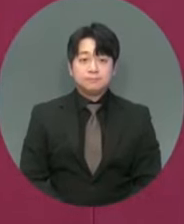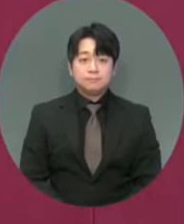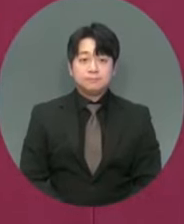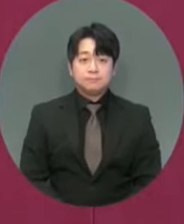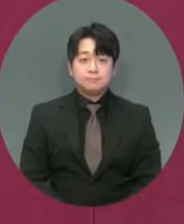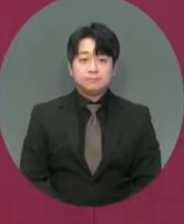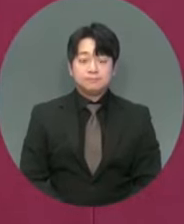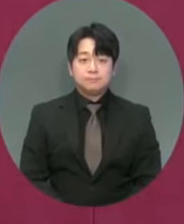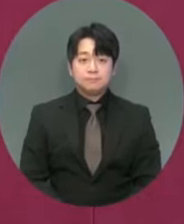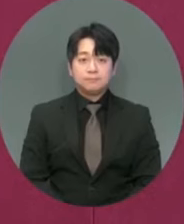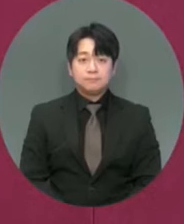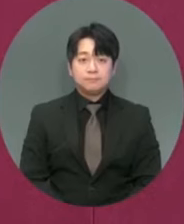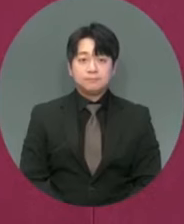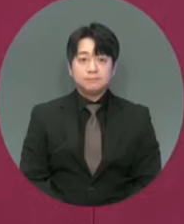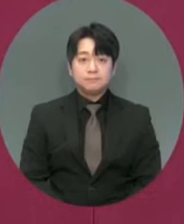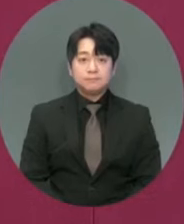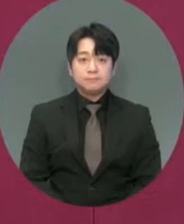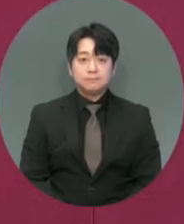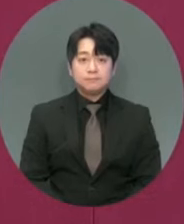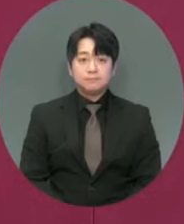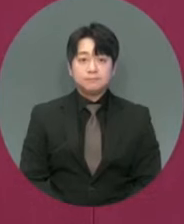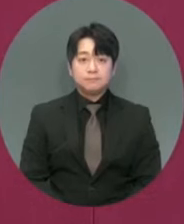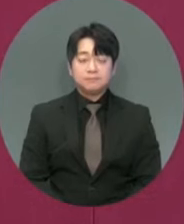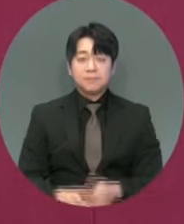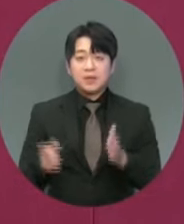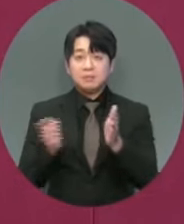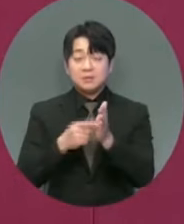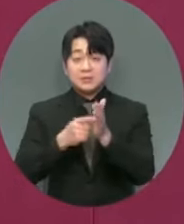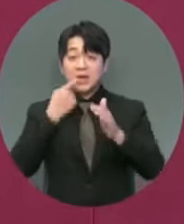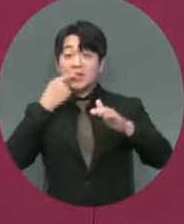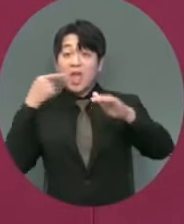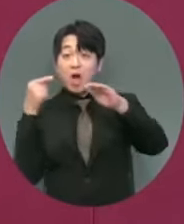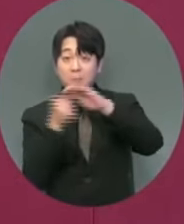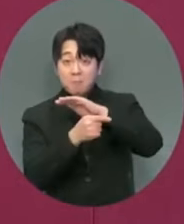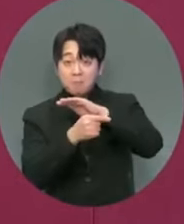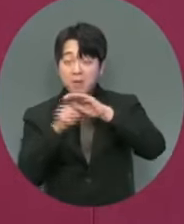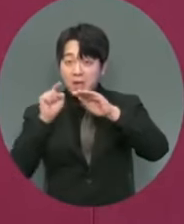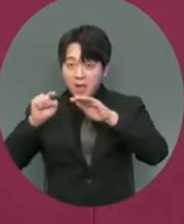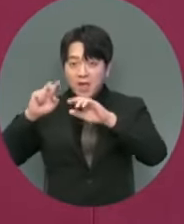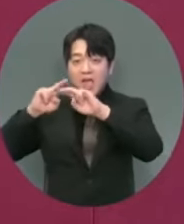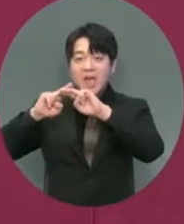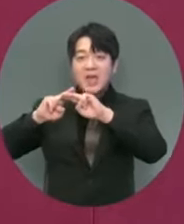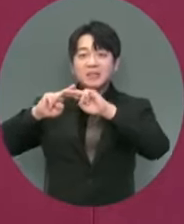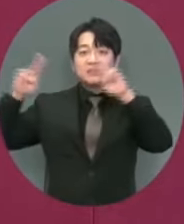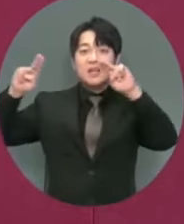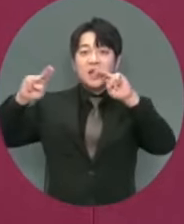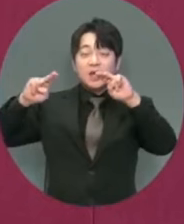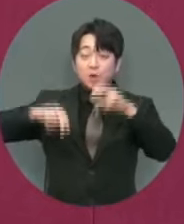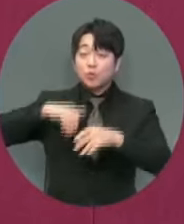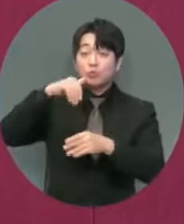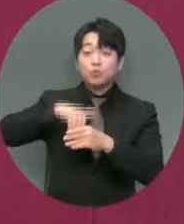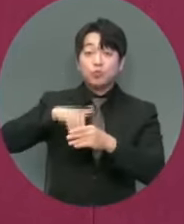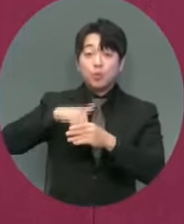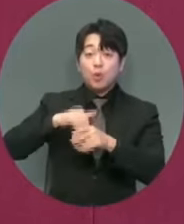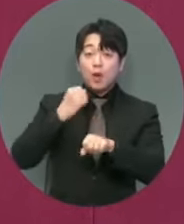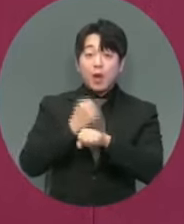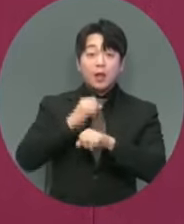비상계엄 해제 요구 결의안에 당의 압박에도 불구하고